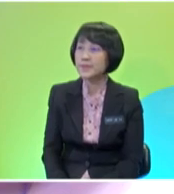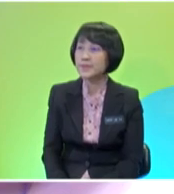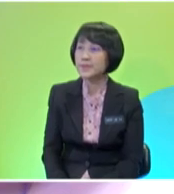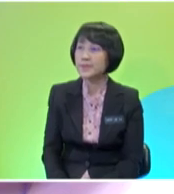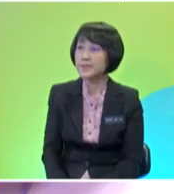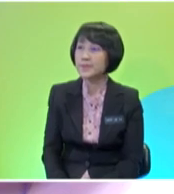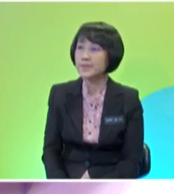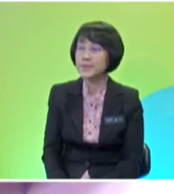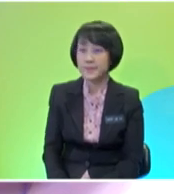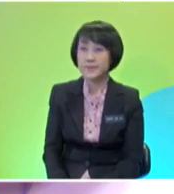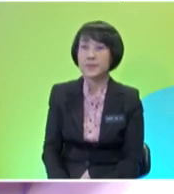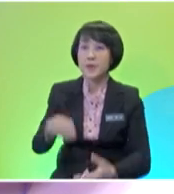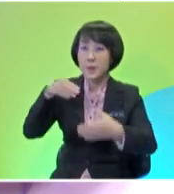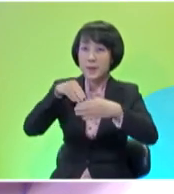Okey.